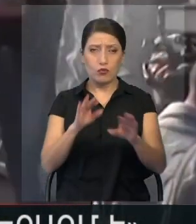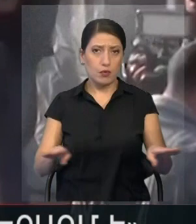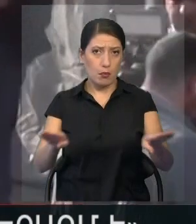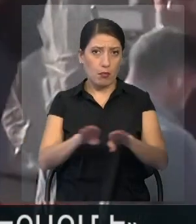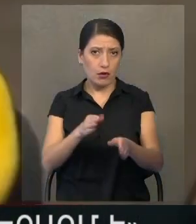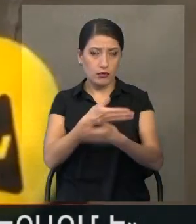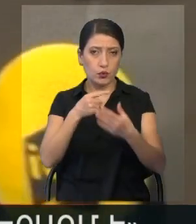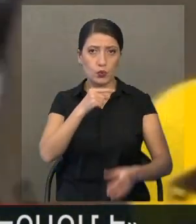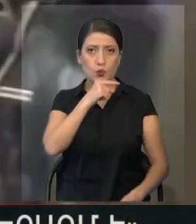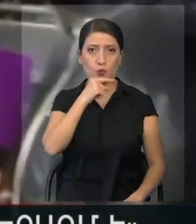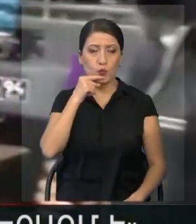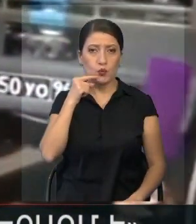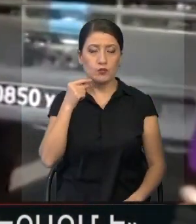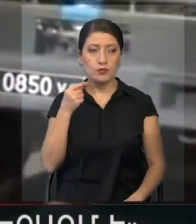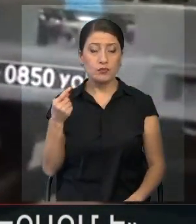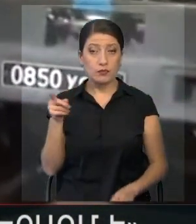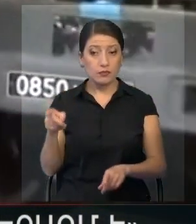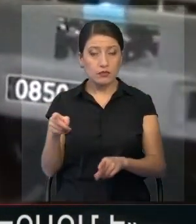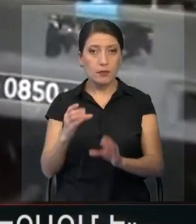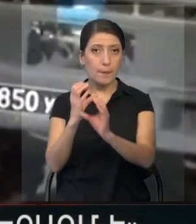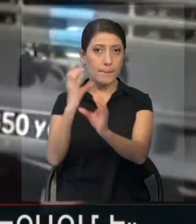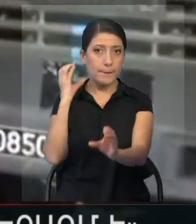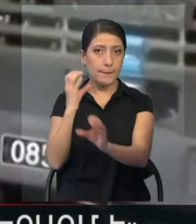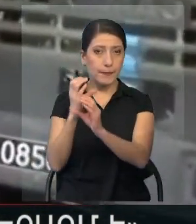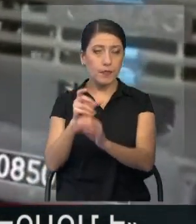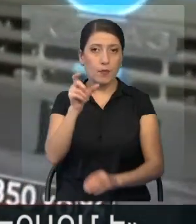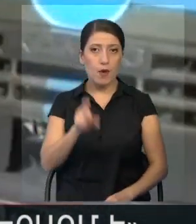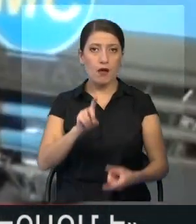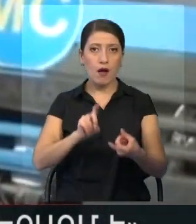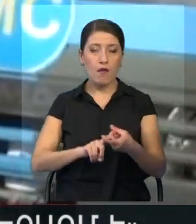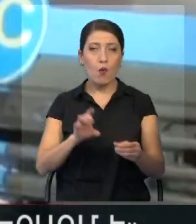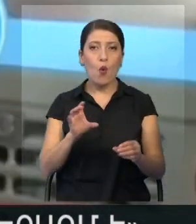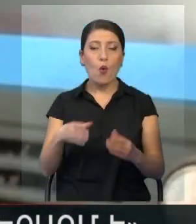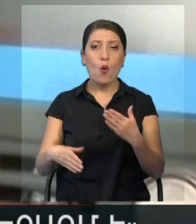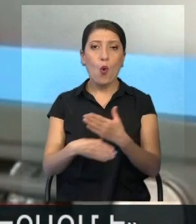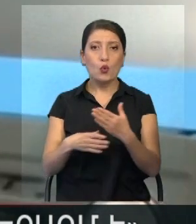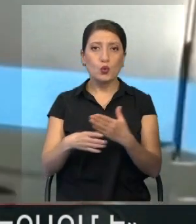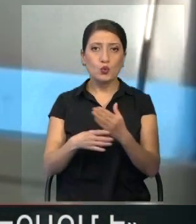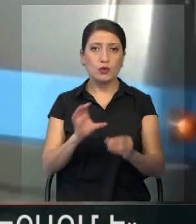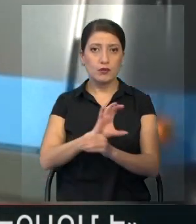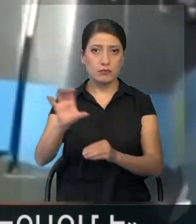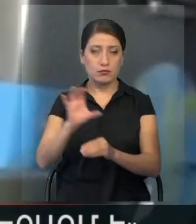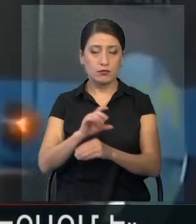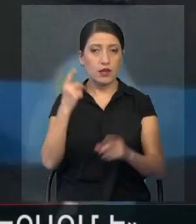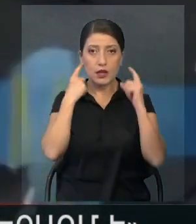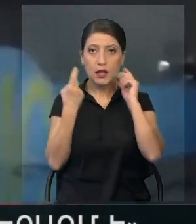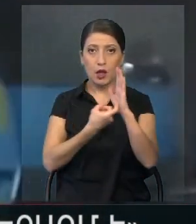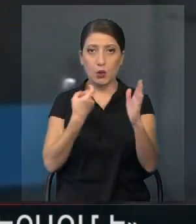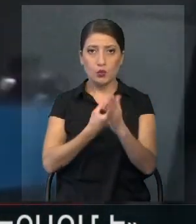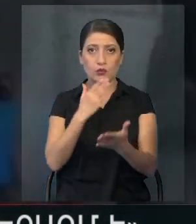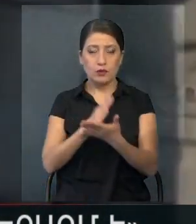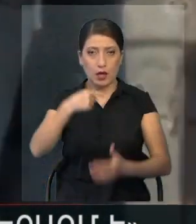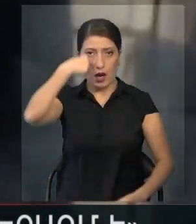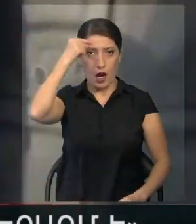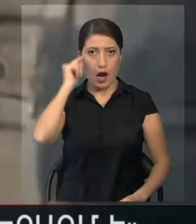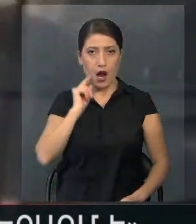չկա։ Ահա ռուսական բեռնատարները հումանիտար օգնություն են տանում։ Տեղեկություն կա, որ ադրբեջանցիների կողմից